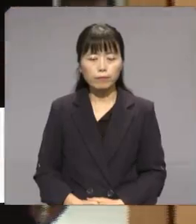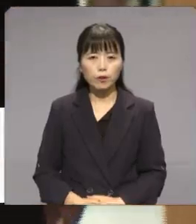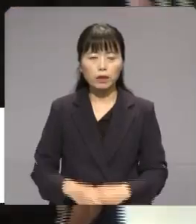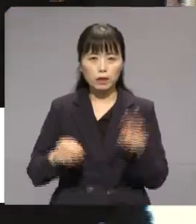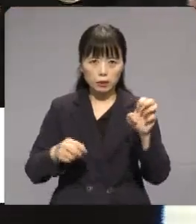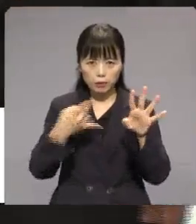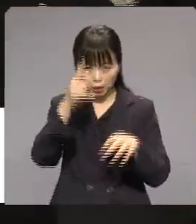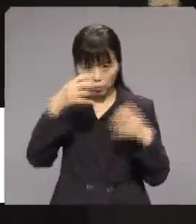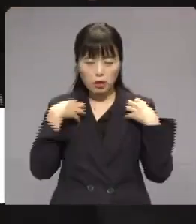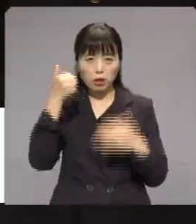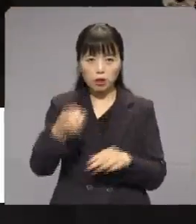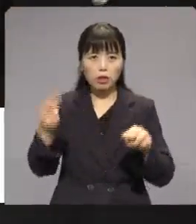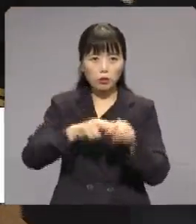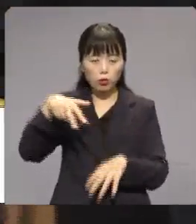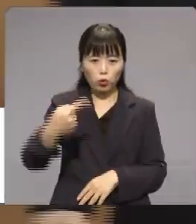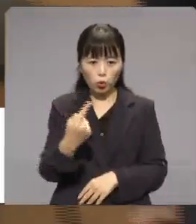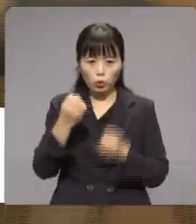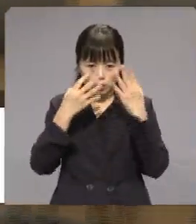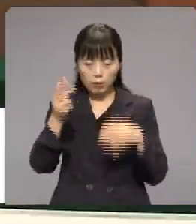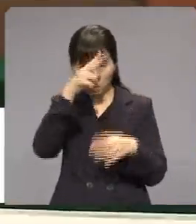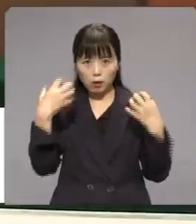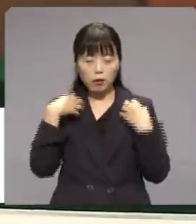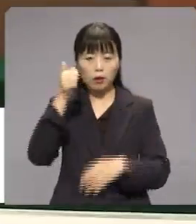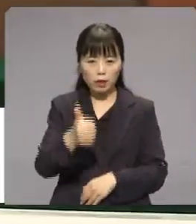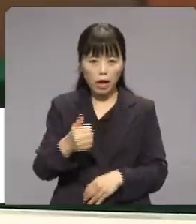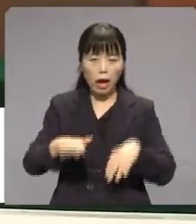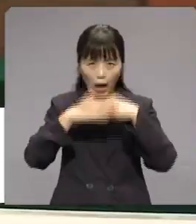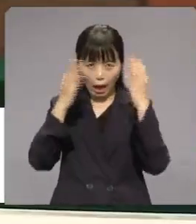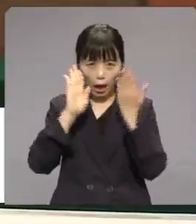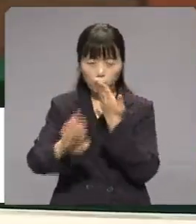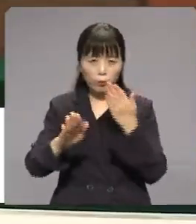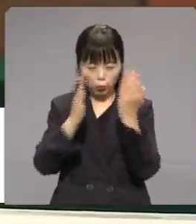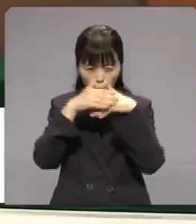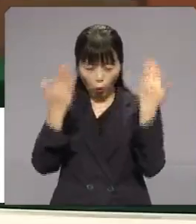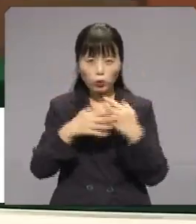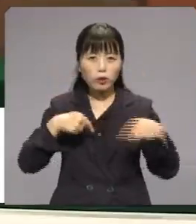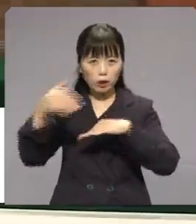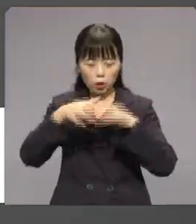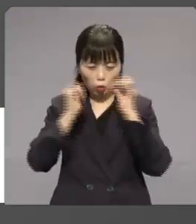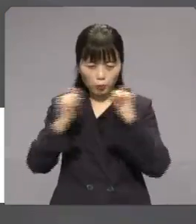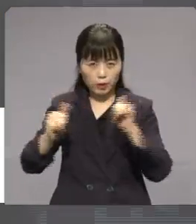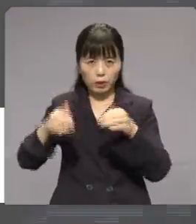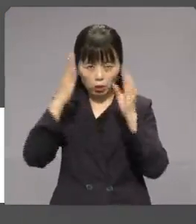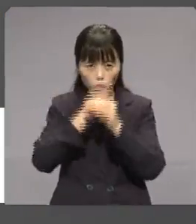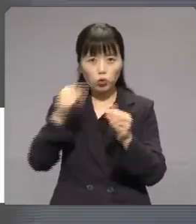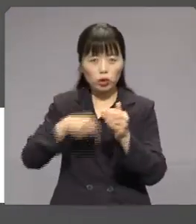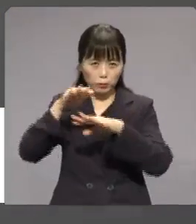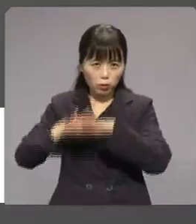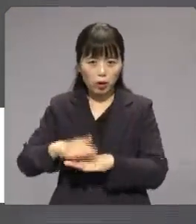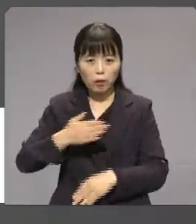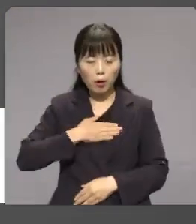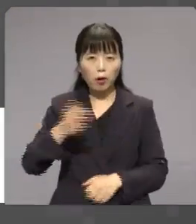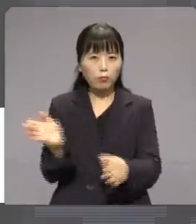제 24대 경찰청장으로 취임한 조지호 신임 청장은 앞으로 모든 활동과 정책은 국민에게 지향점을 두겠다며 저